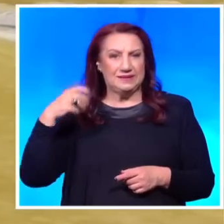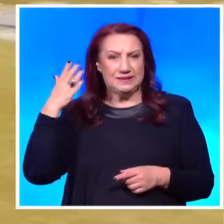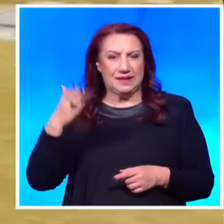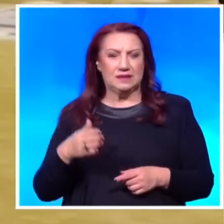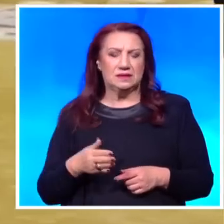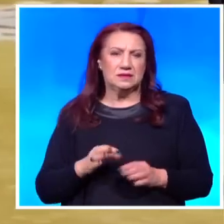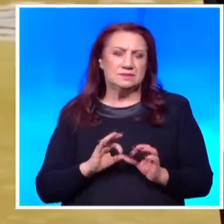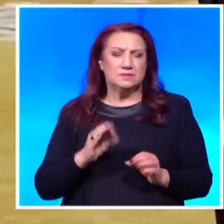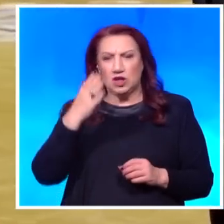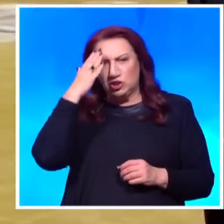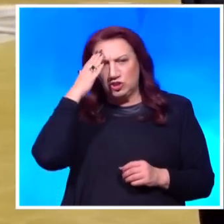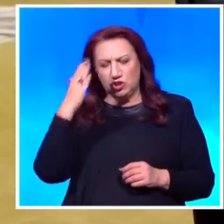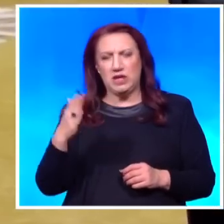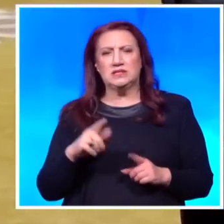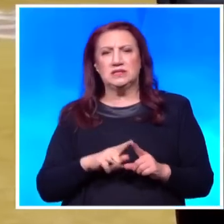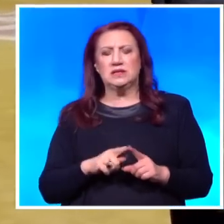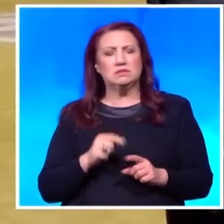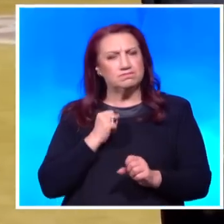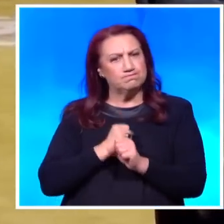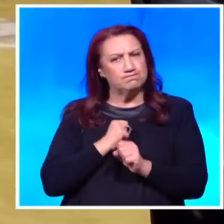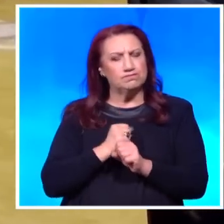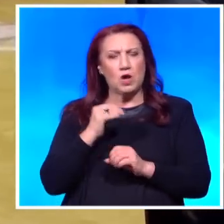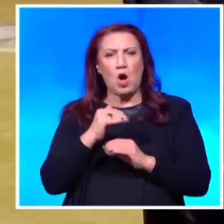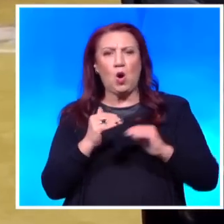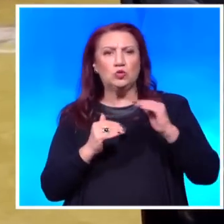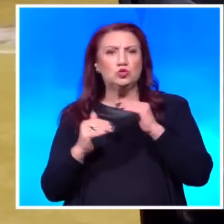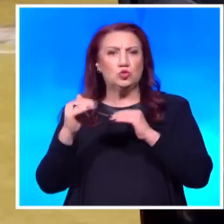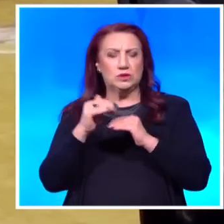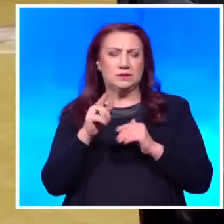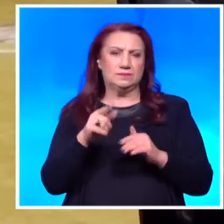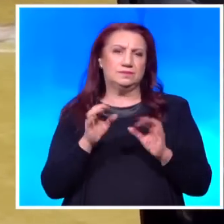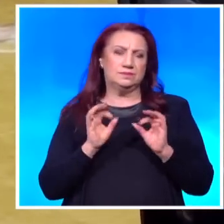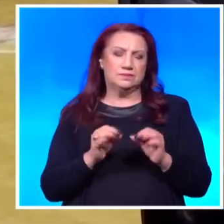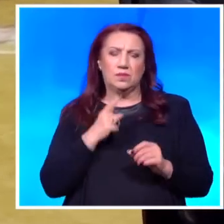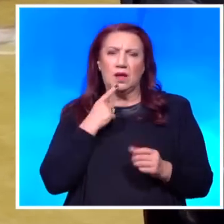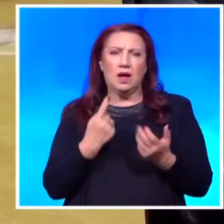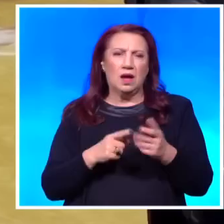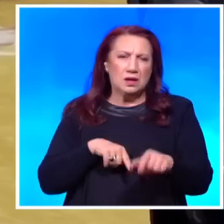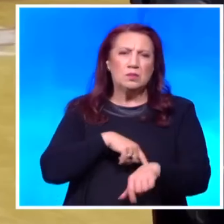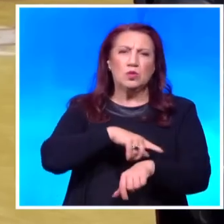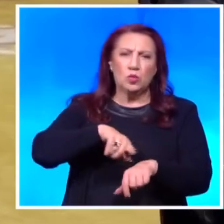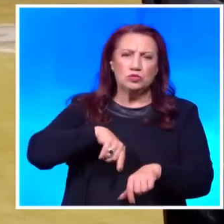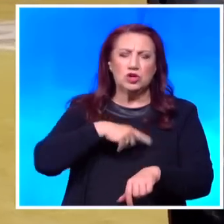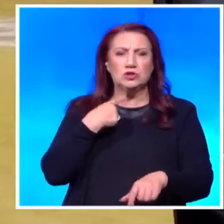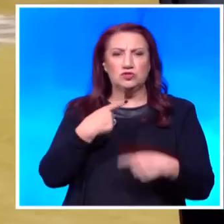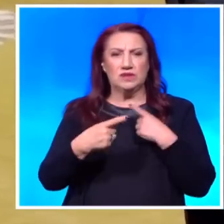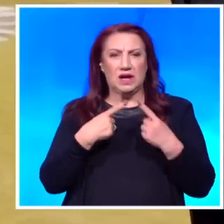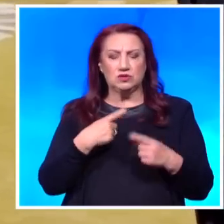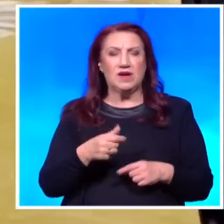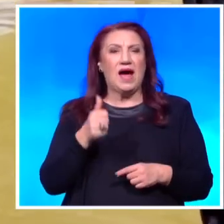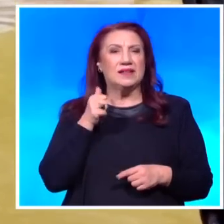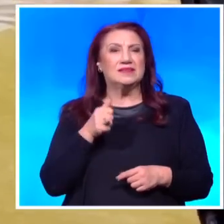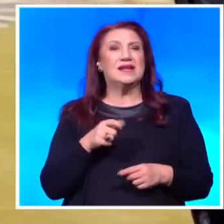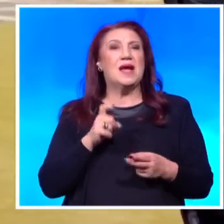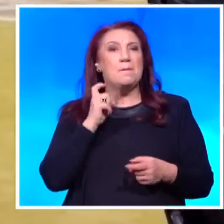Откровенни, съдържателни и конструктивни. Така определи многочасовите си разговори Антони Блинкен. Целта на двудневната му визита в Китай